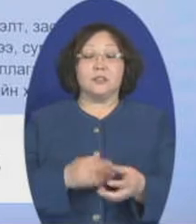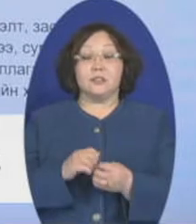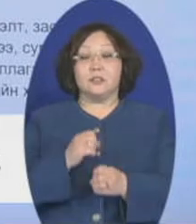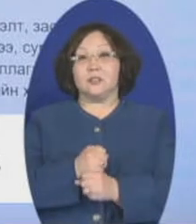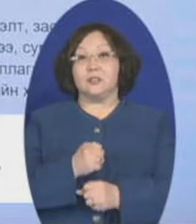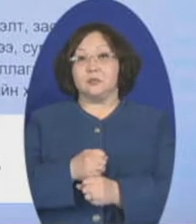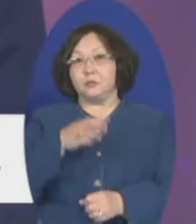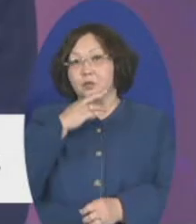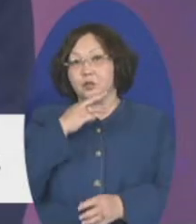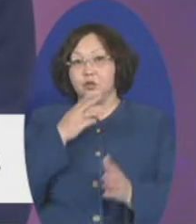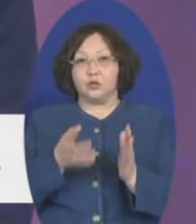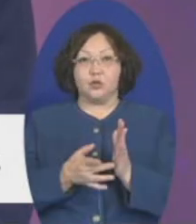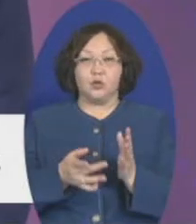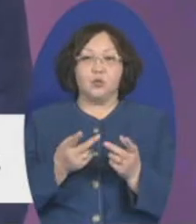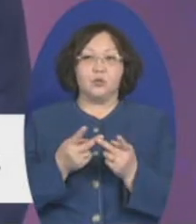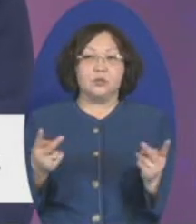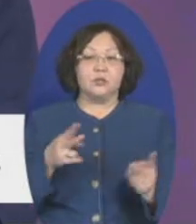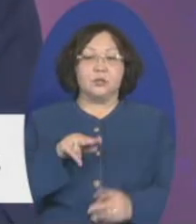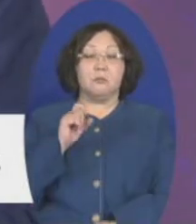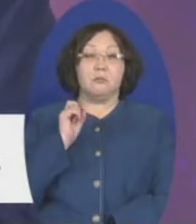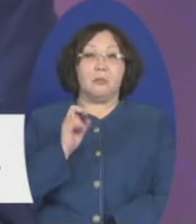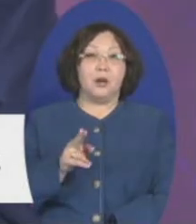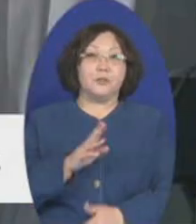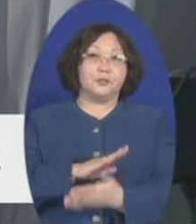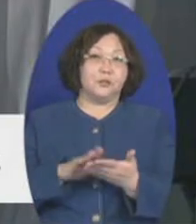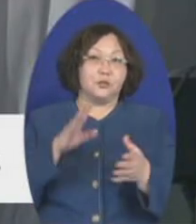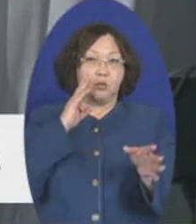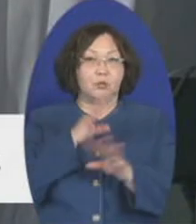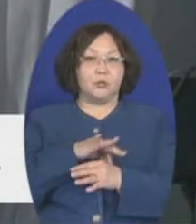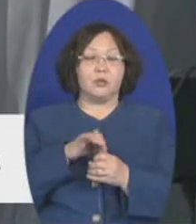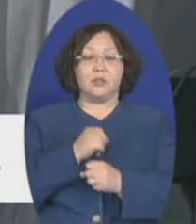хүрээнд мэдээлэл технологийн үндэсний паркийг шинжлэн зохион байгуулах ажлыг эхлүүлээд байна.